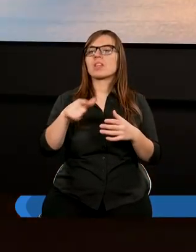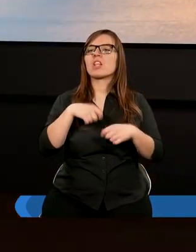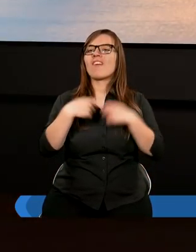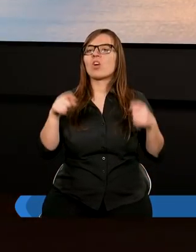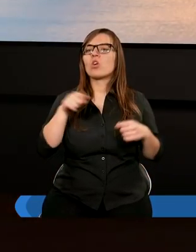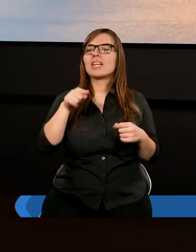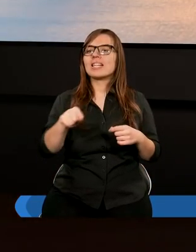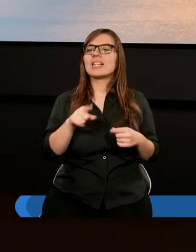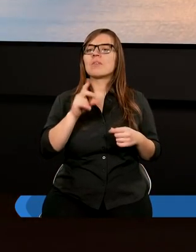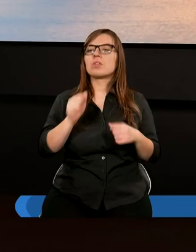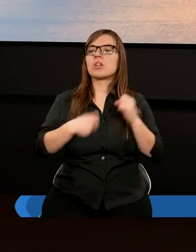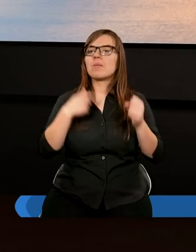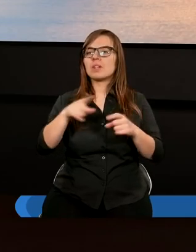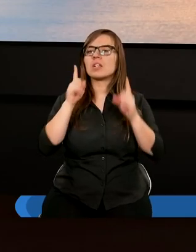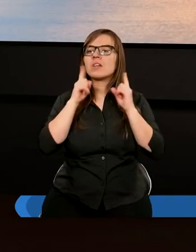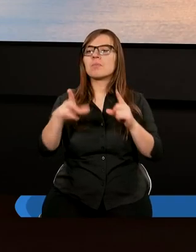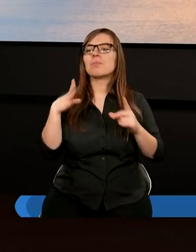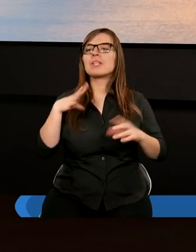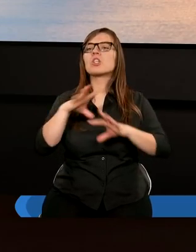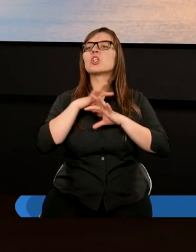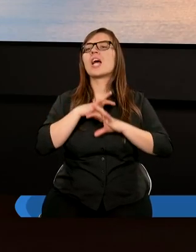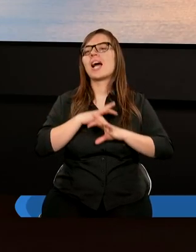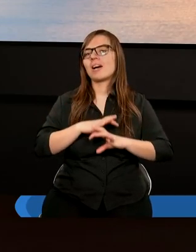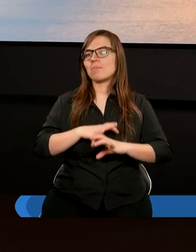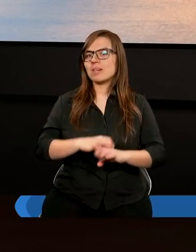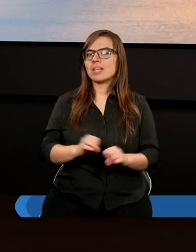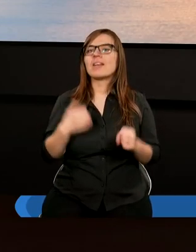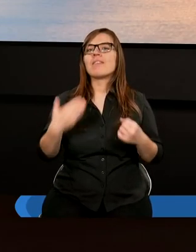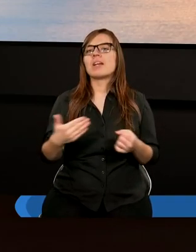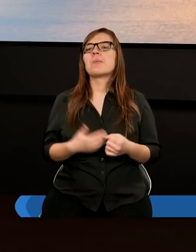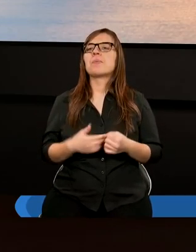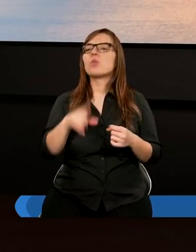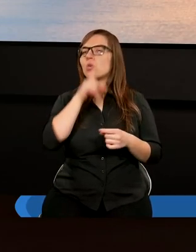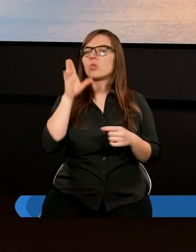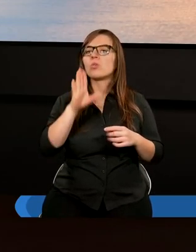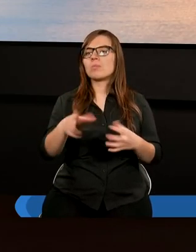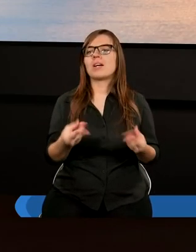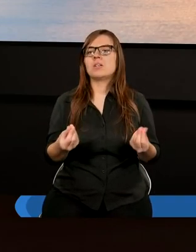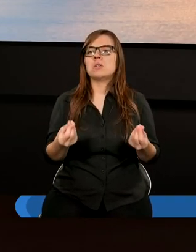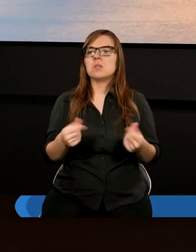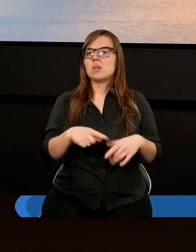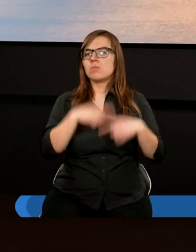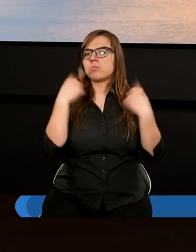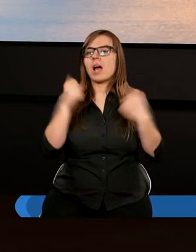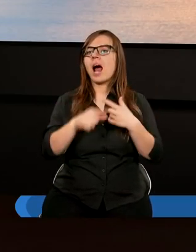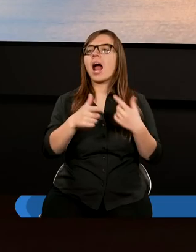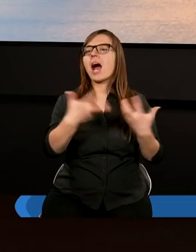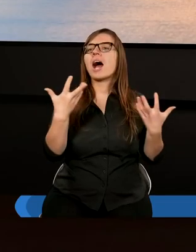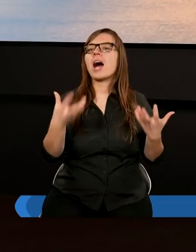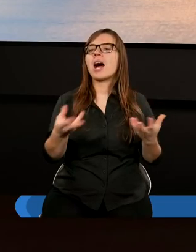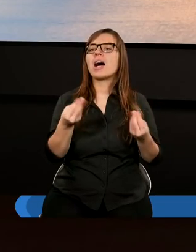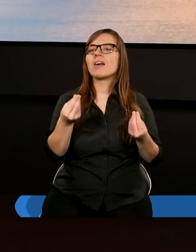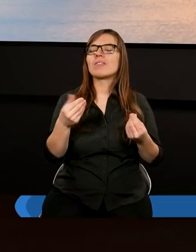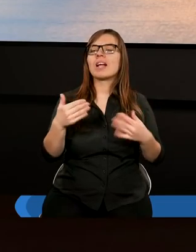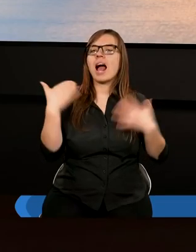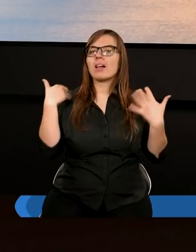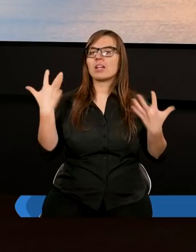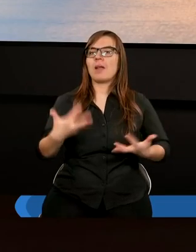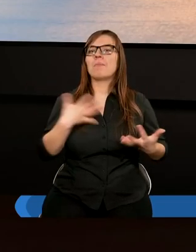się wiąże z tym, żeby rzeczywiście być też cierpliwym. Ludzie mają fortuny, ale ludzie chcieliby mieć fortuny z dnia na dzień.